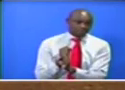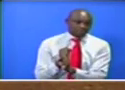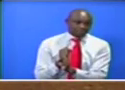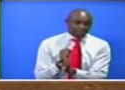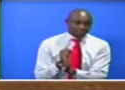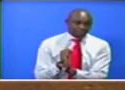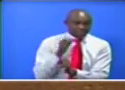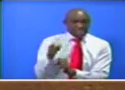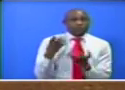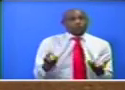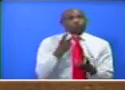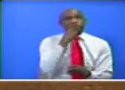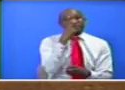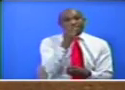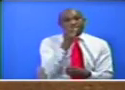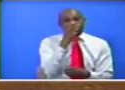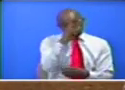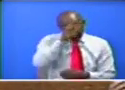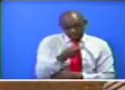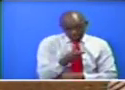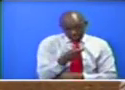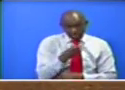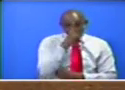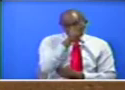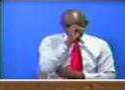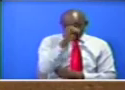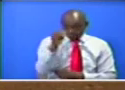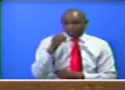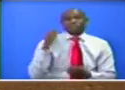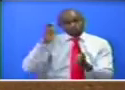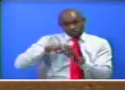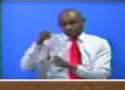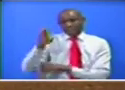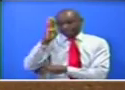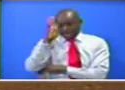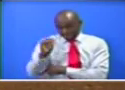That was as from 2000, ndio nilichunga na PM.